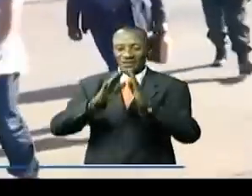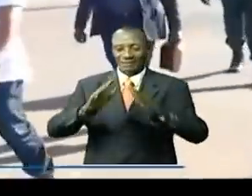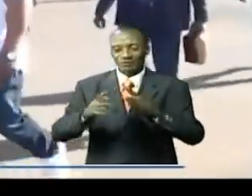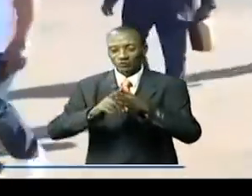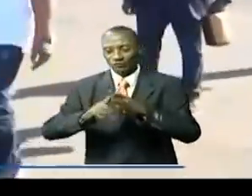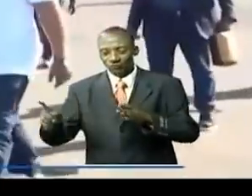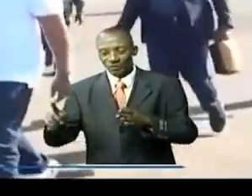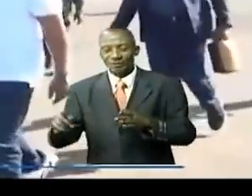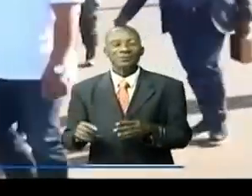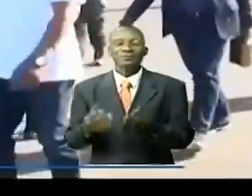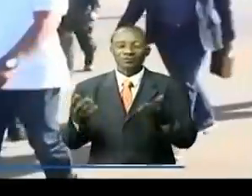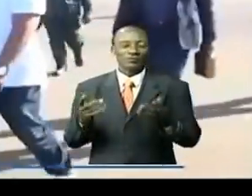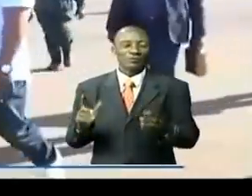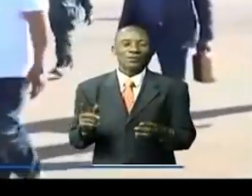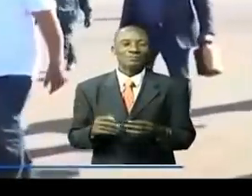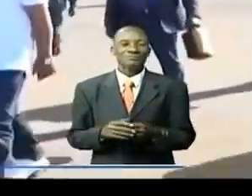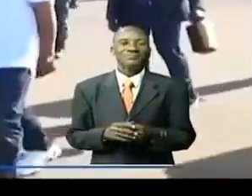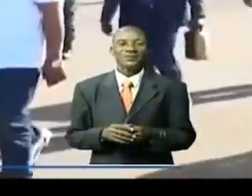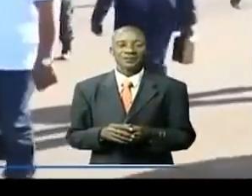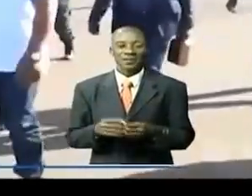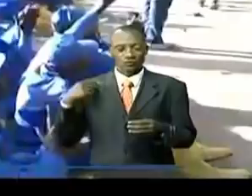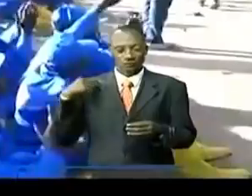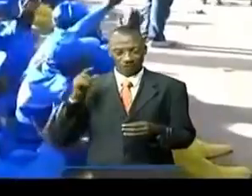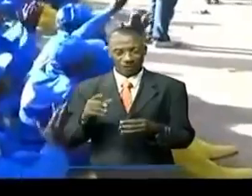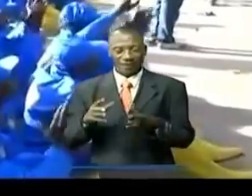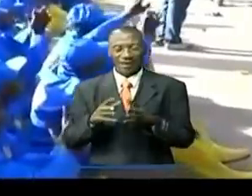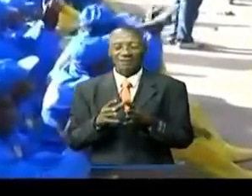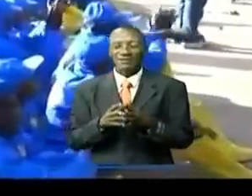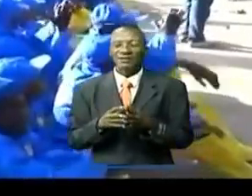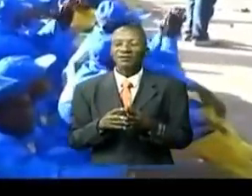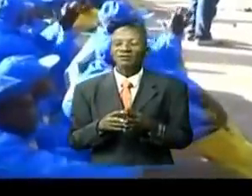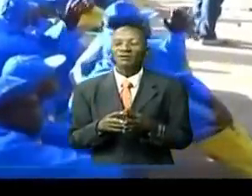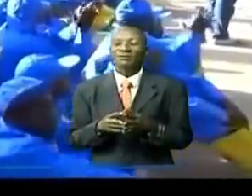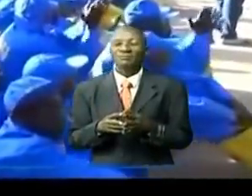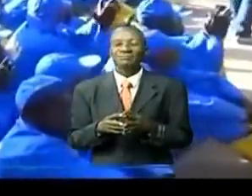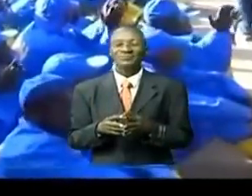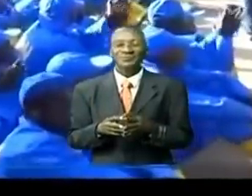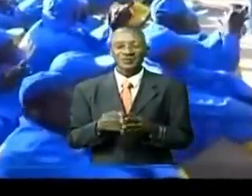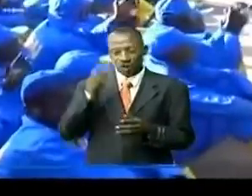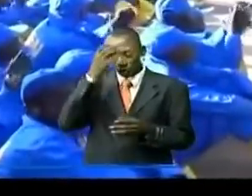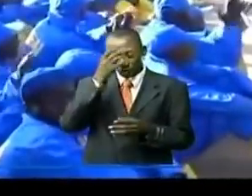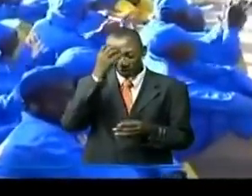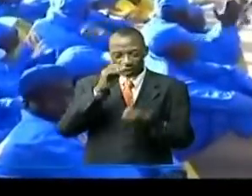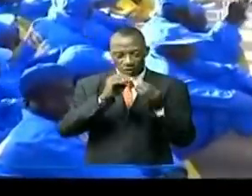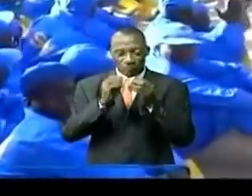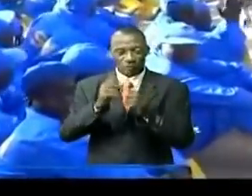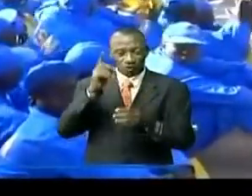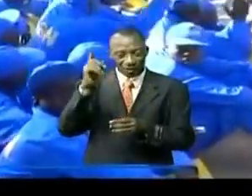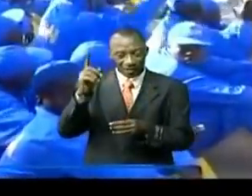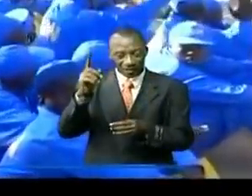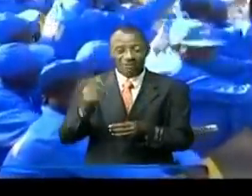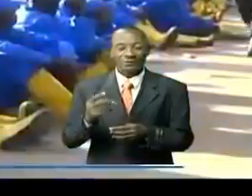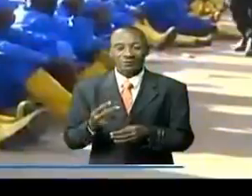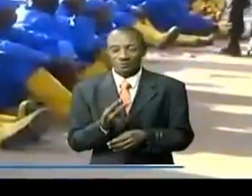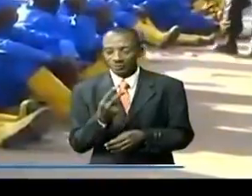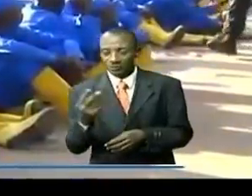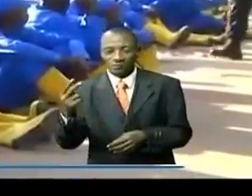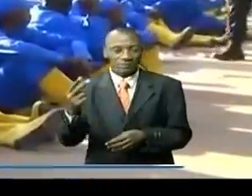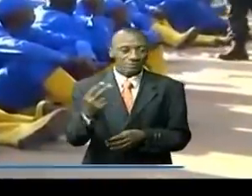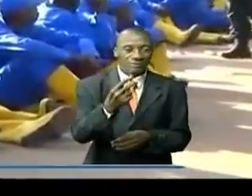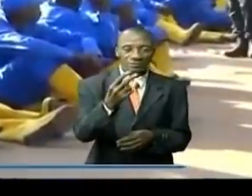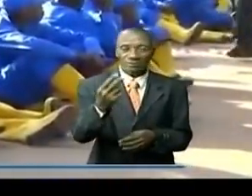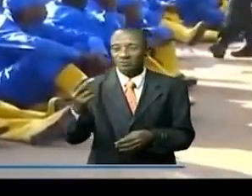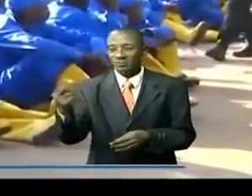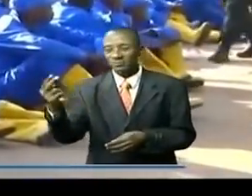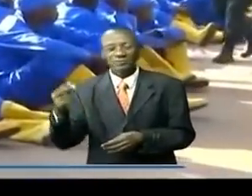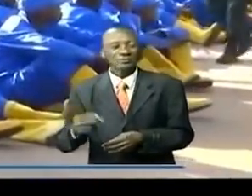général Jean-Pierre Kasongo Kabouik, directeur du service national. Bien avant, le numéro 2 du Haut-Katanga s'est imprégné de l'encadrement de